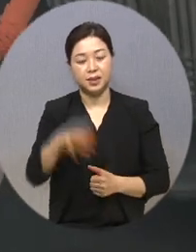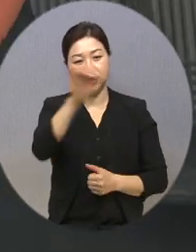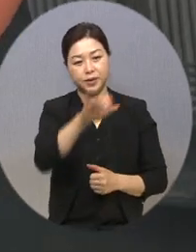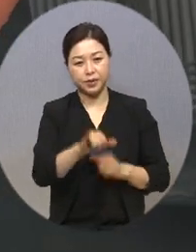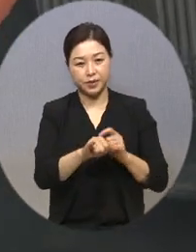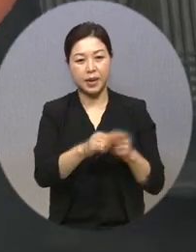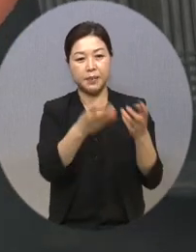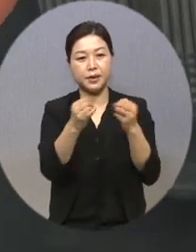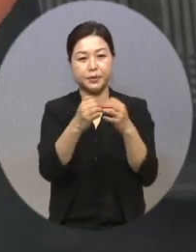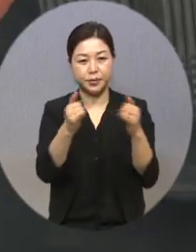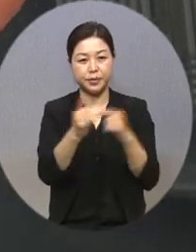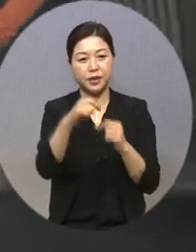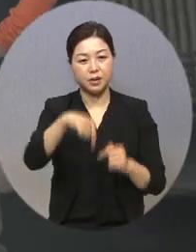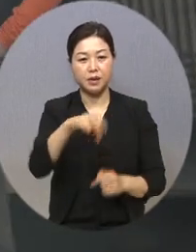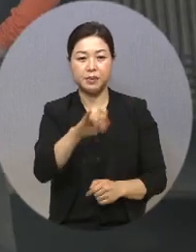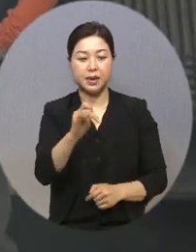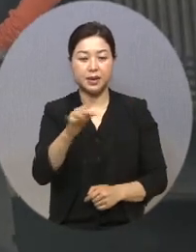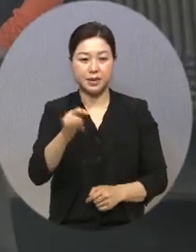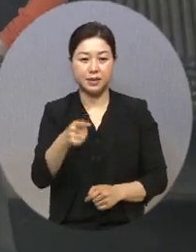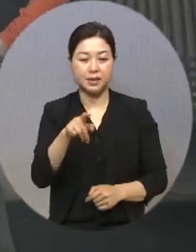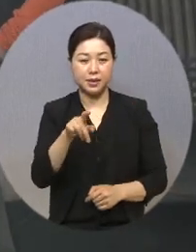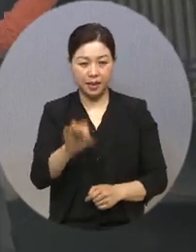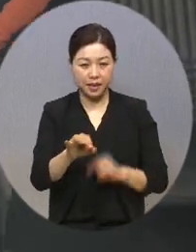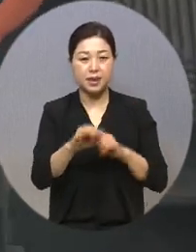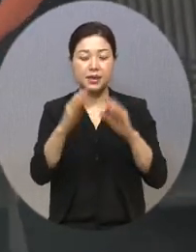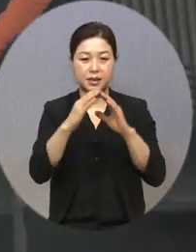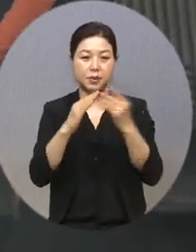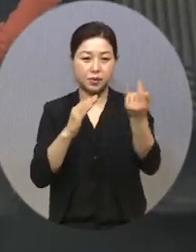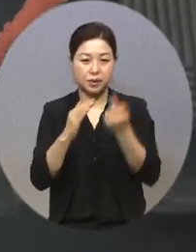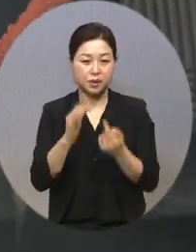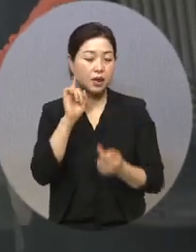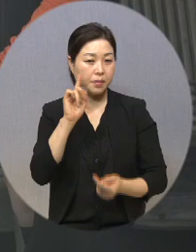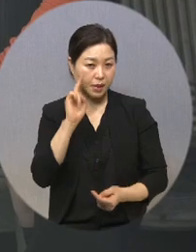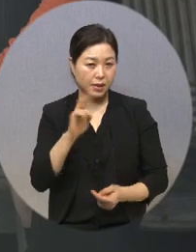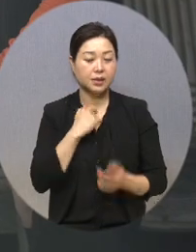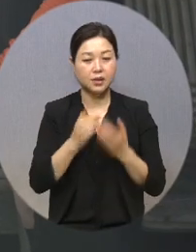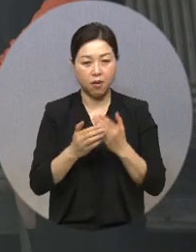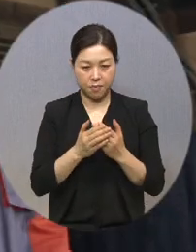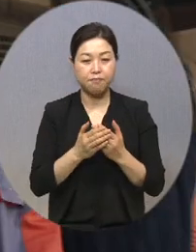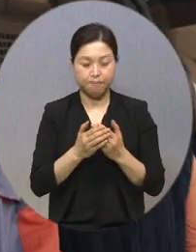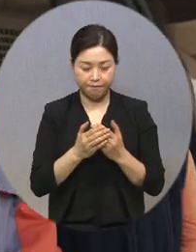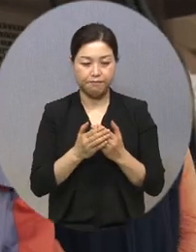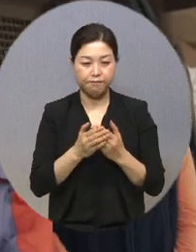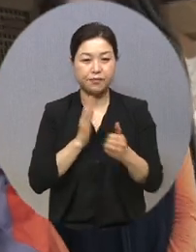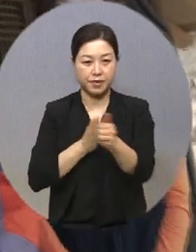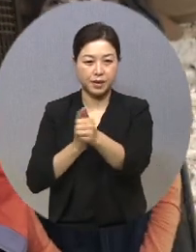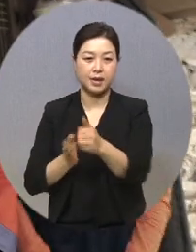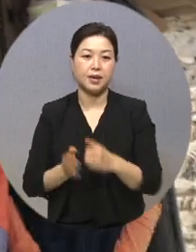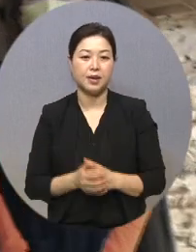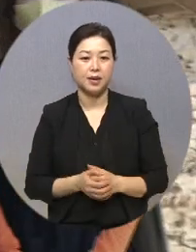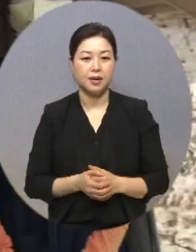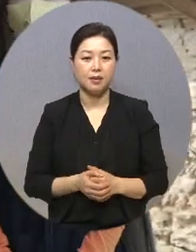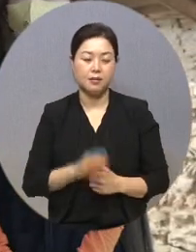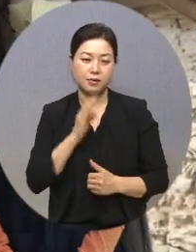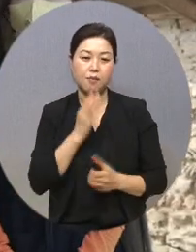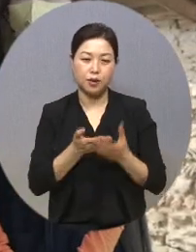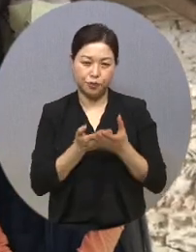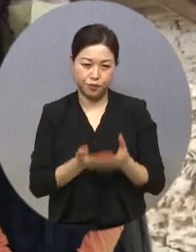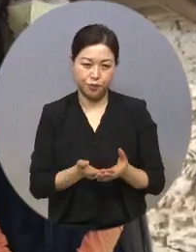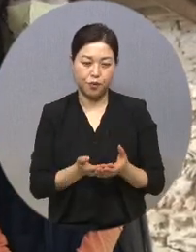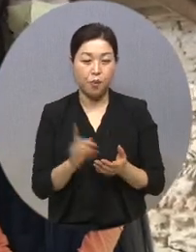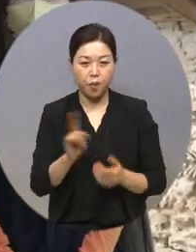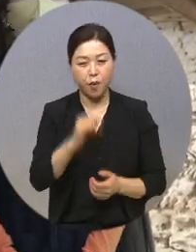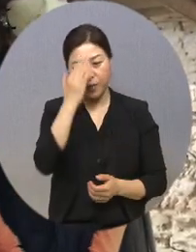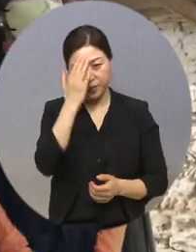모든 분들이 한번 이 매관대 고택에 오셔서 1박 2일 체험을 하셨으면 좋겠습니다. 여기서 굉장히 중요한 거